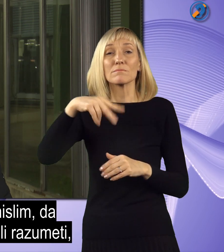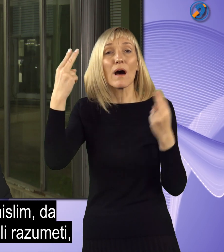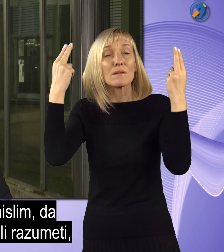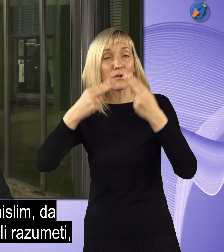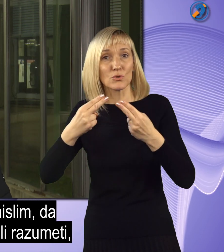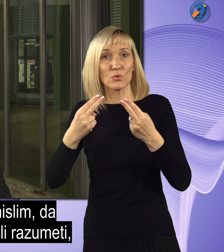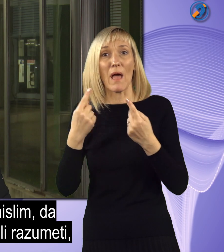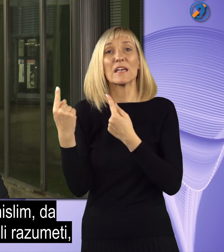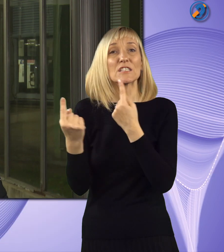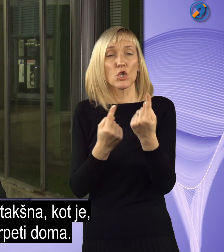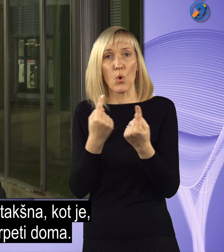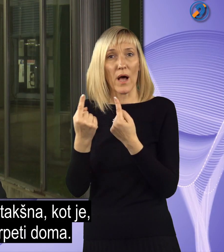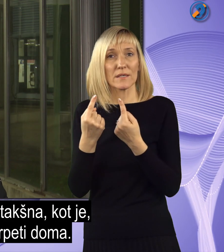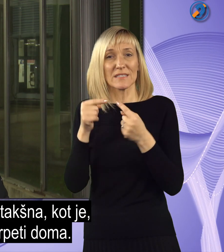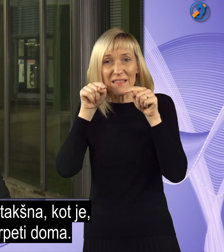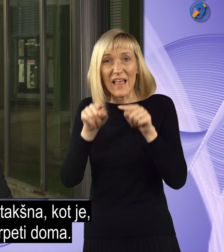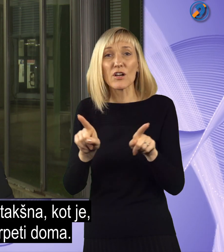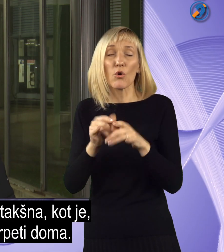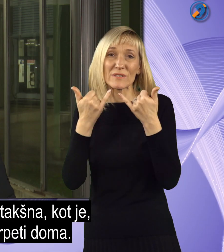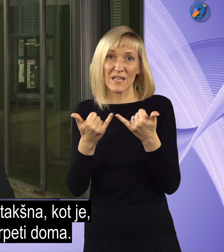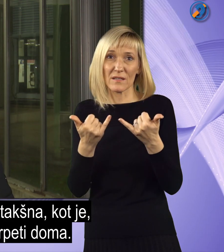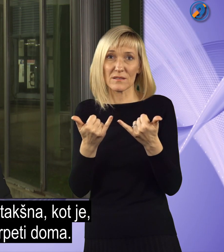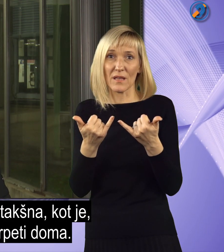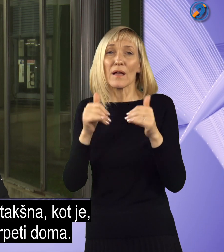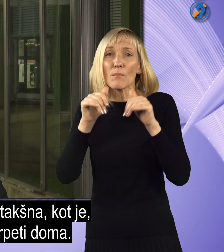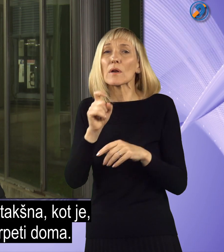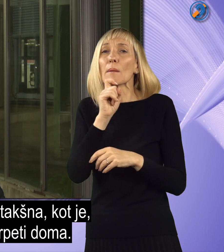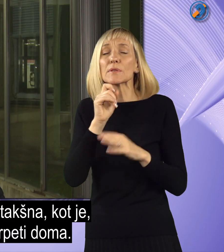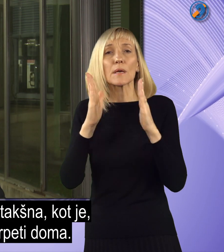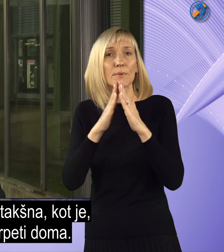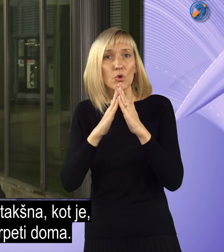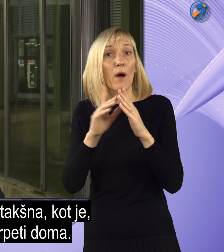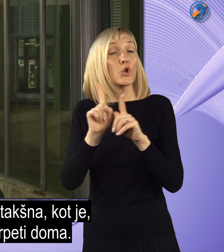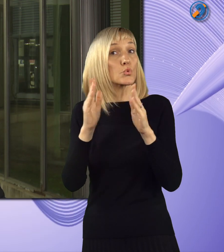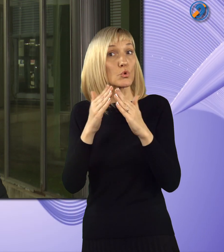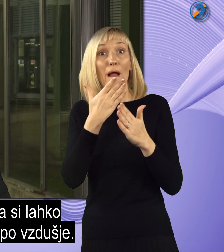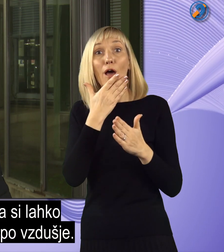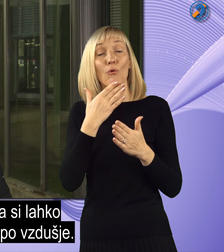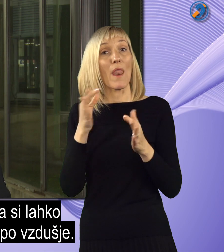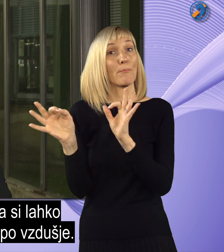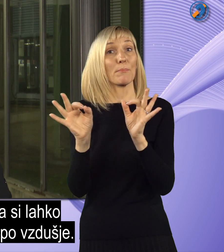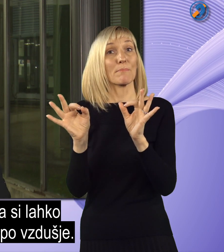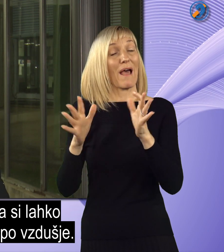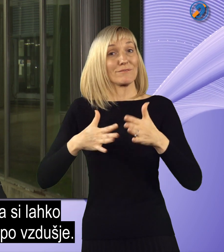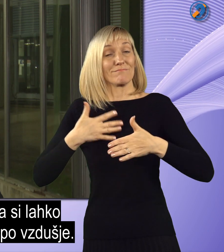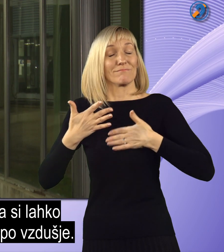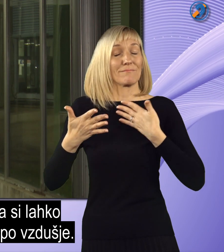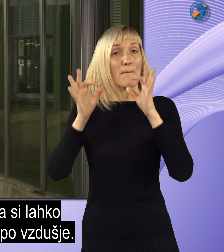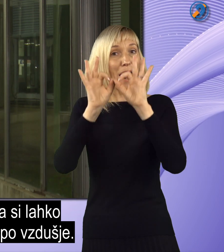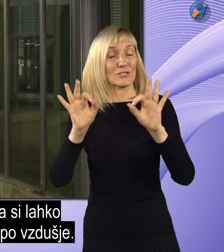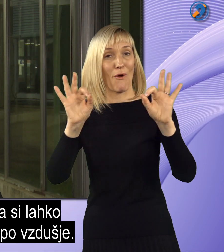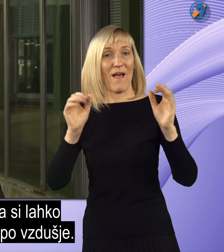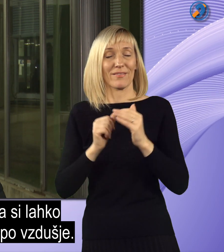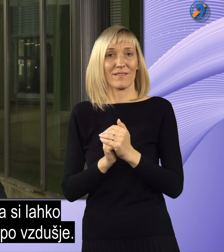morali razumeti, da je situacija takšna, kot je in da malo potrpeti doma in tudi doma si lahko naredimo lepo vzdušje